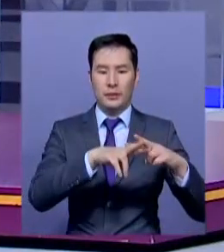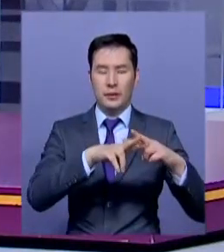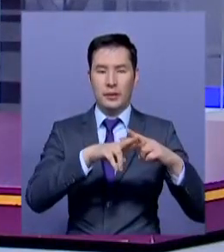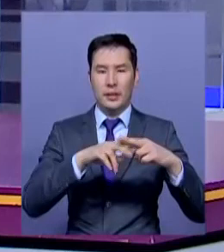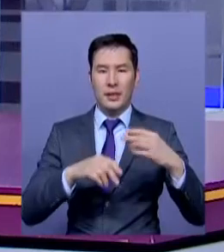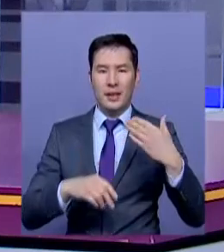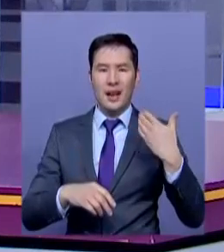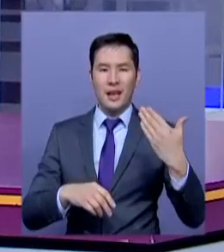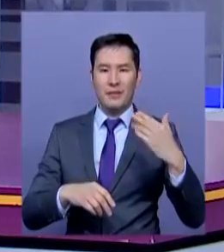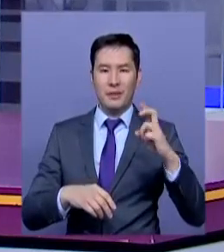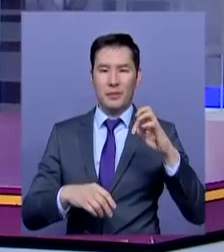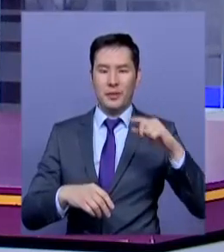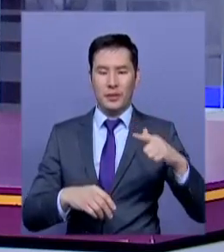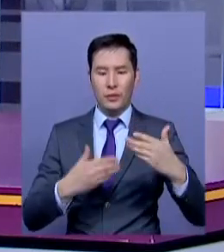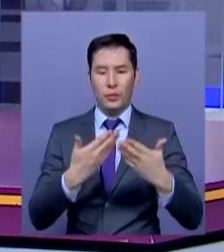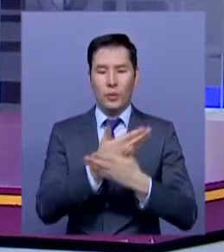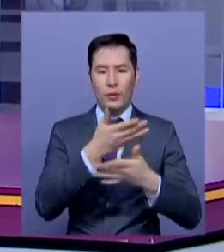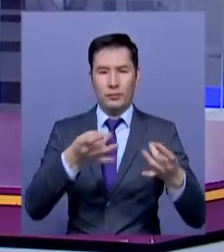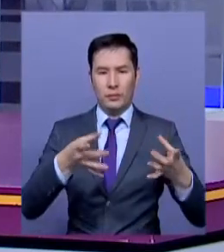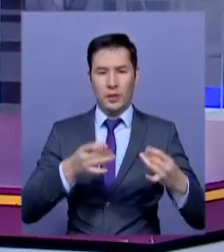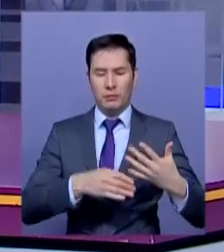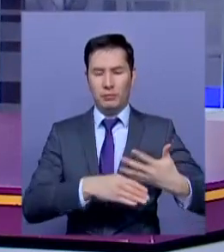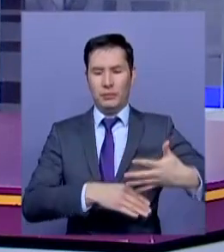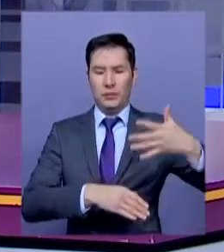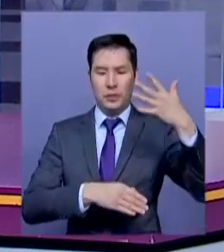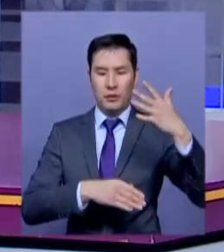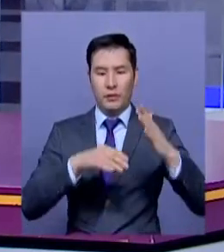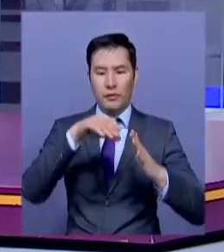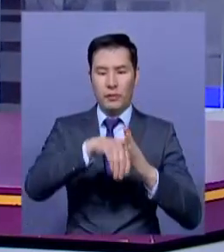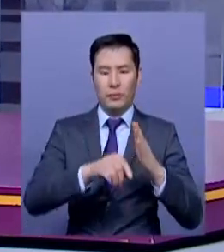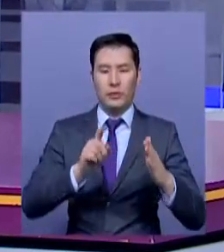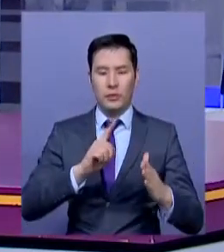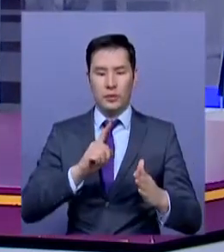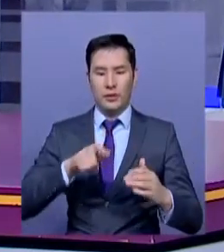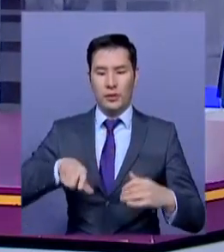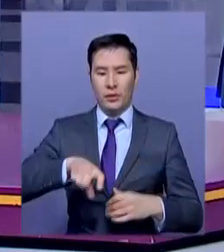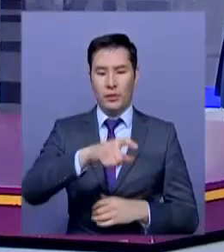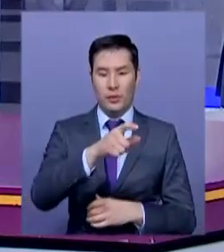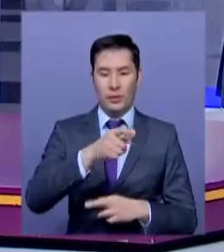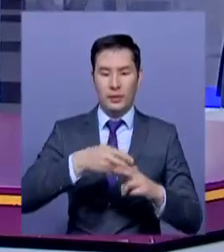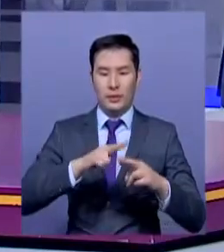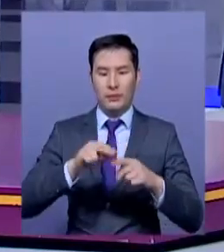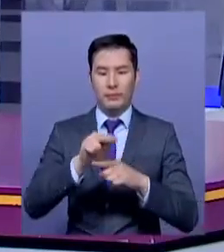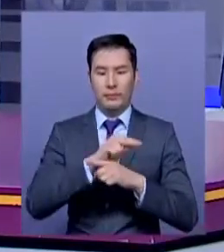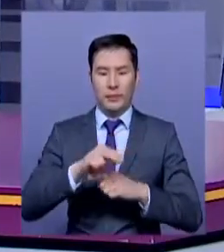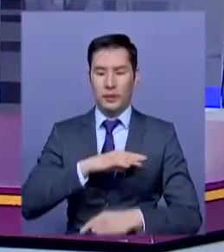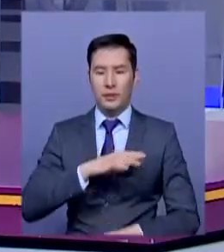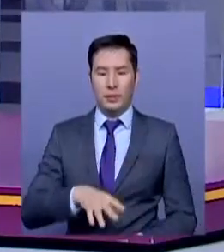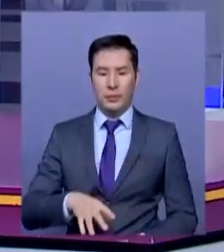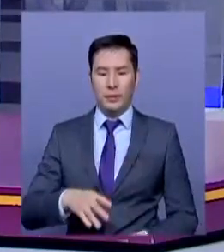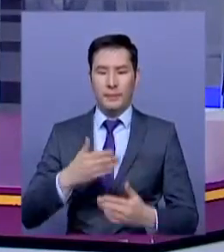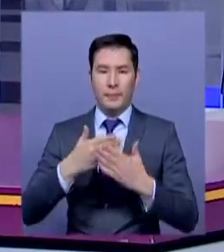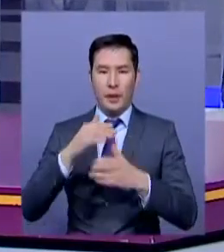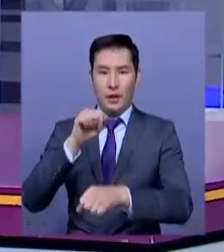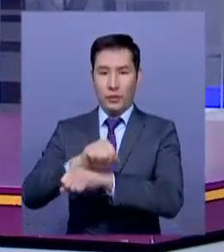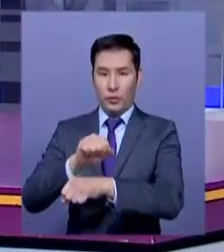жаңа тұрғын үй кешенінің тұрғындары үйге кірер жолдың жасалмағанына наразы. Олар жақын маңдағы аялдама мен орталық көшеге жетуіміз